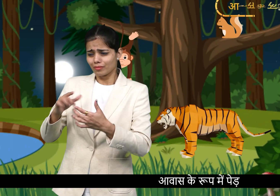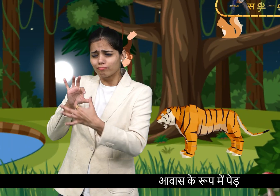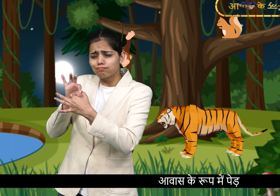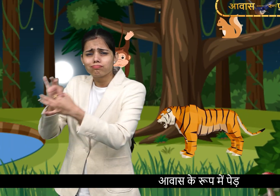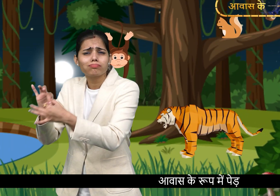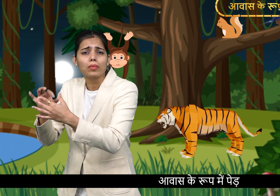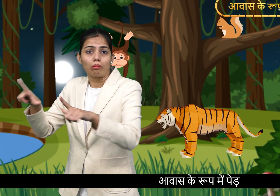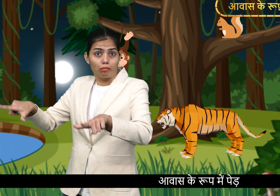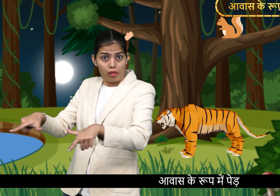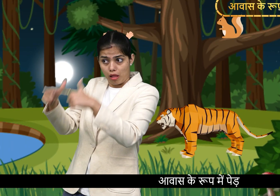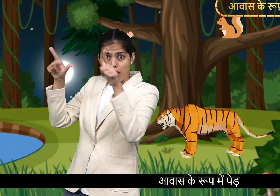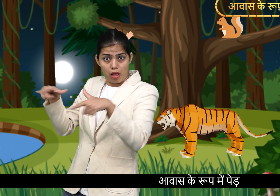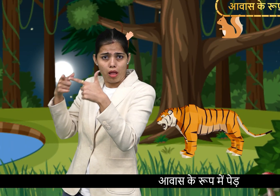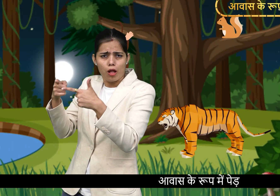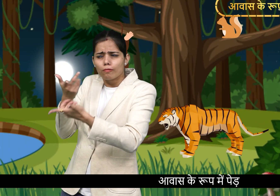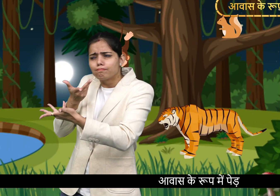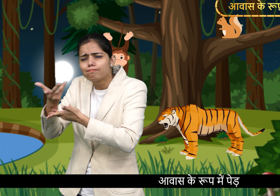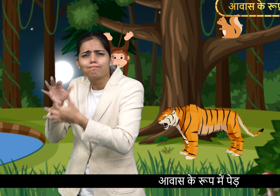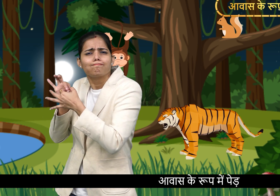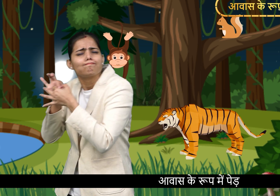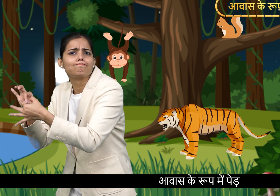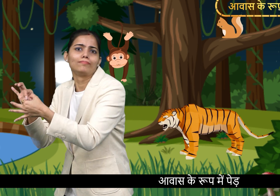आवास के रूप में पेड़।